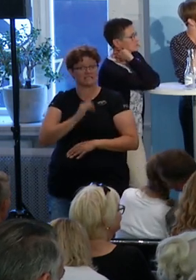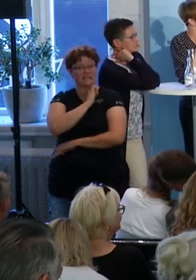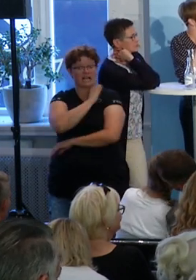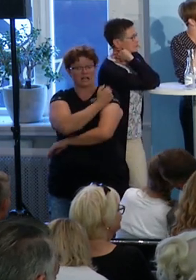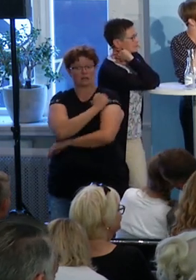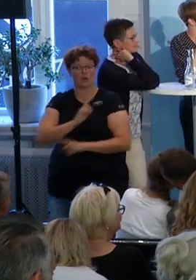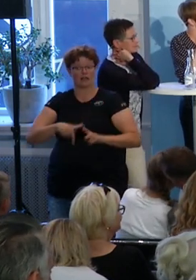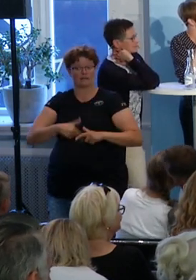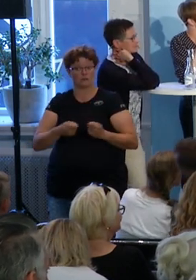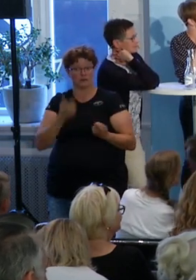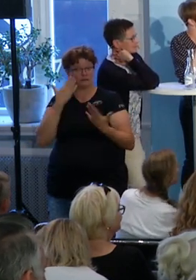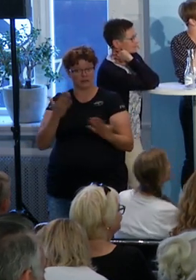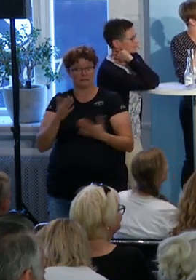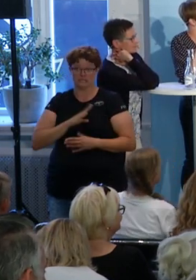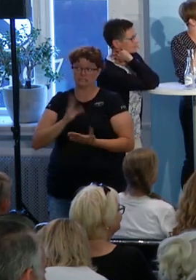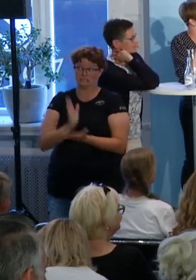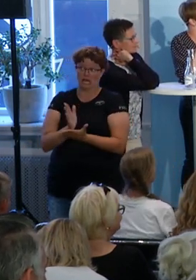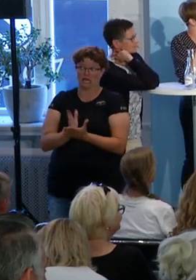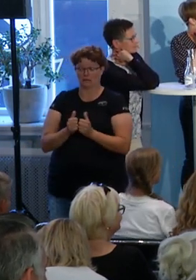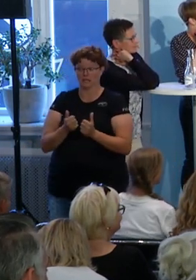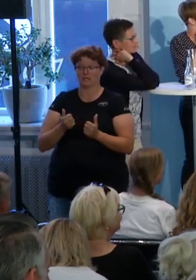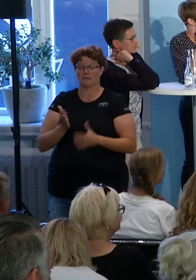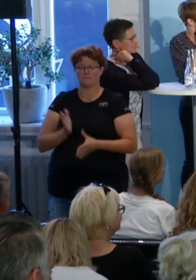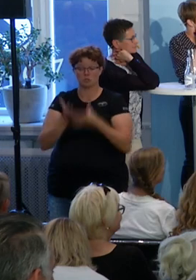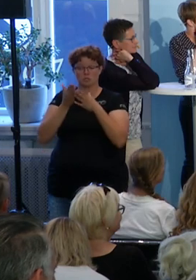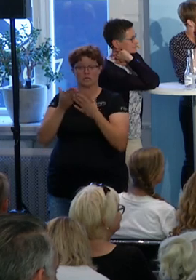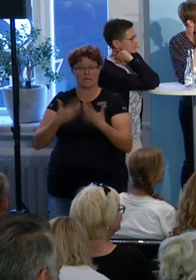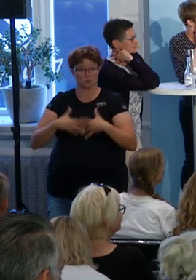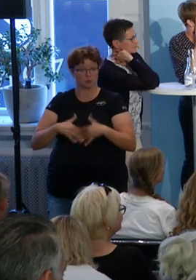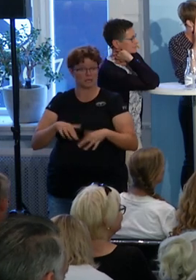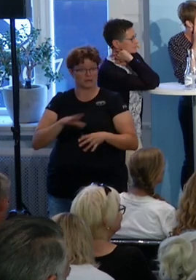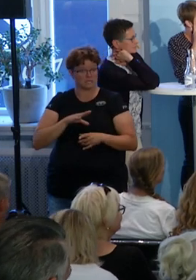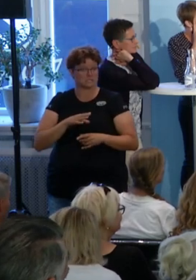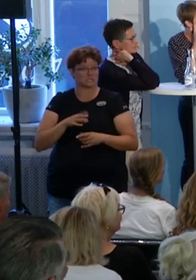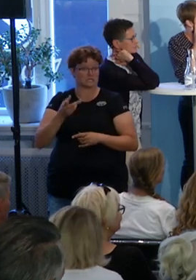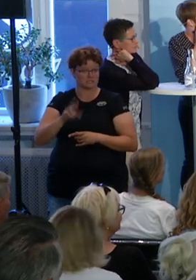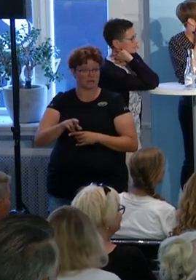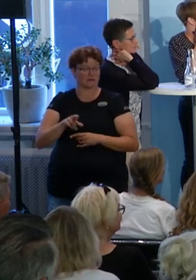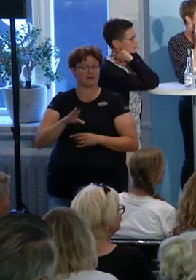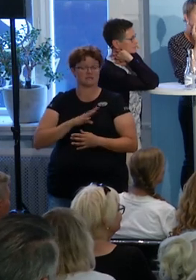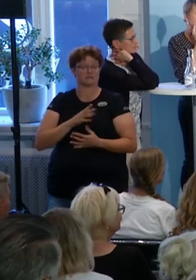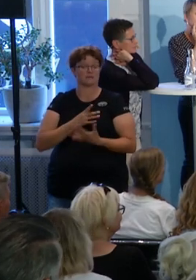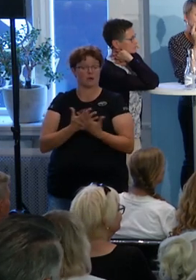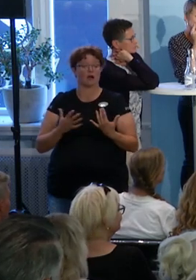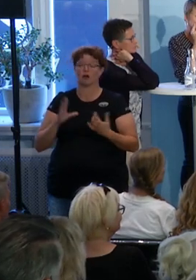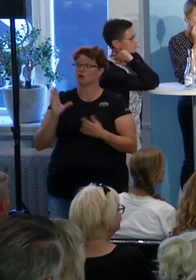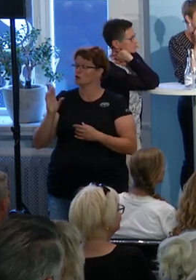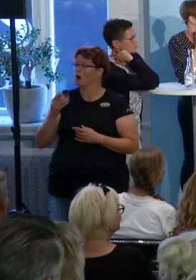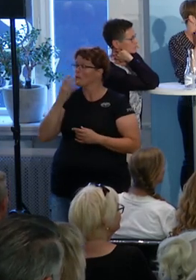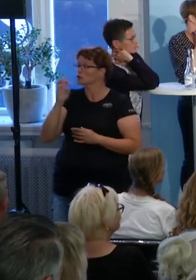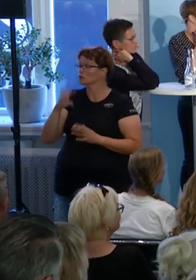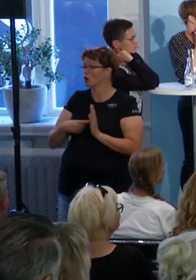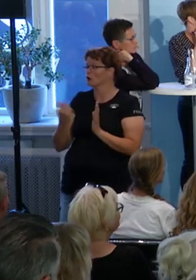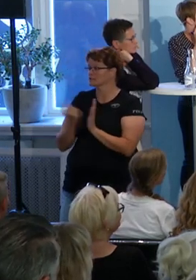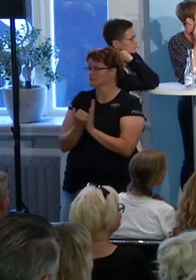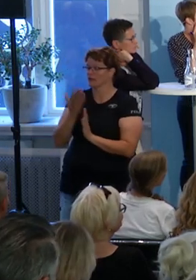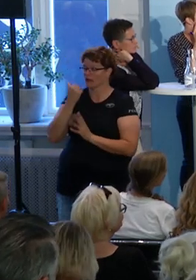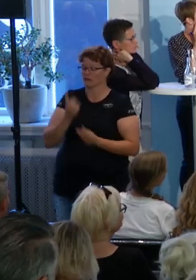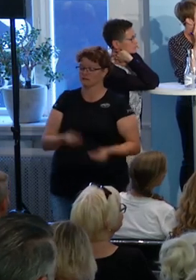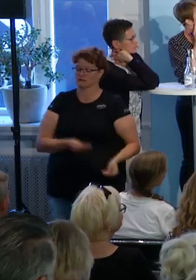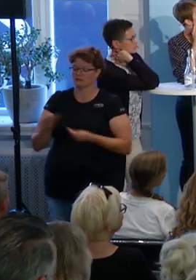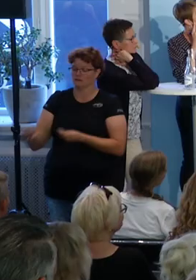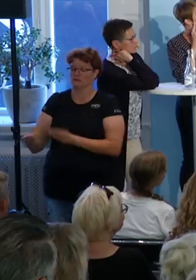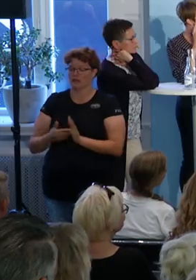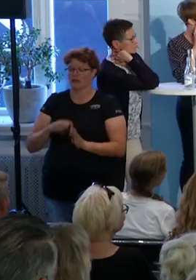Tatuerarförbundet. Det gör det säkert. Men byggindustrin till exempel. Där finns det då en hel del. Pratar vi lagstiftningar så kan jag skicka med